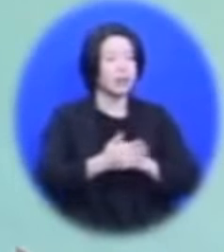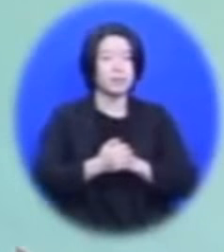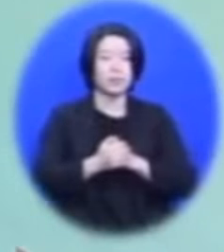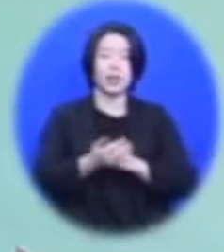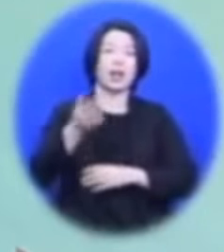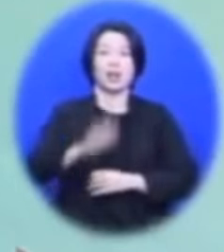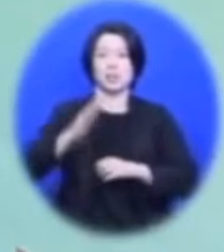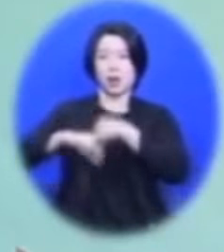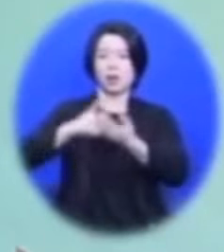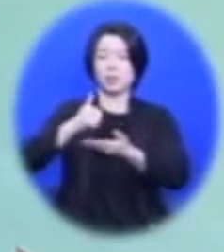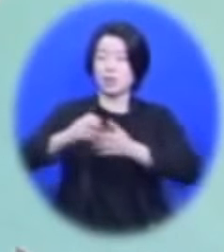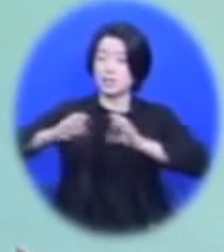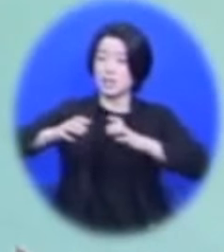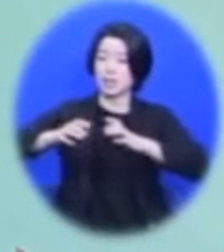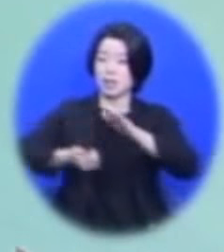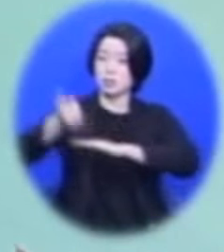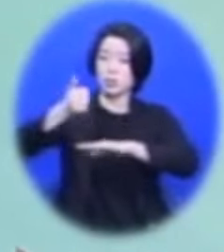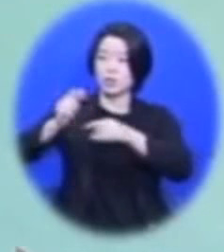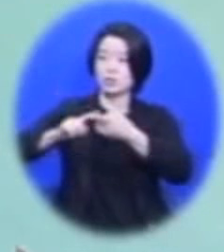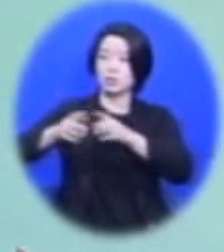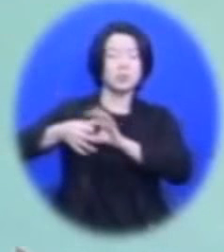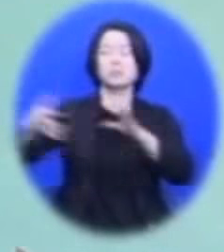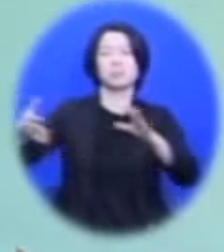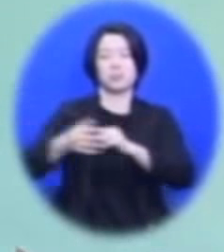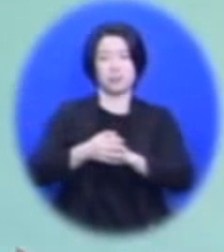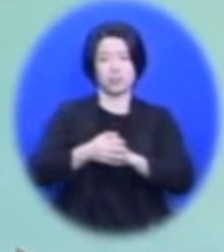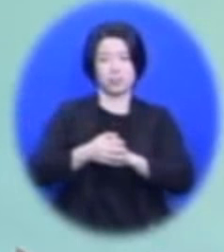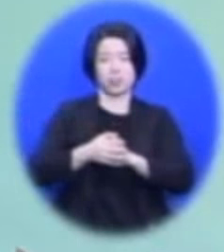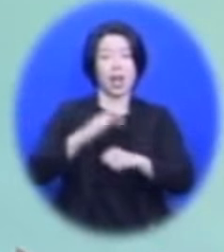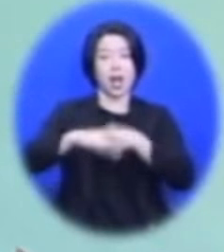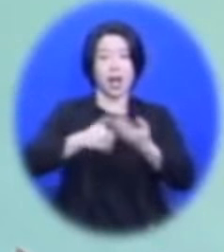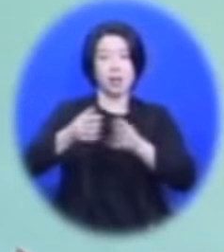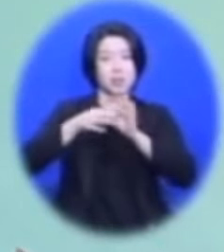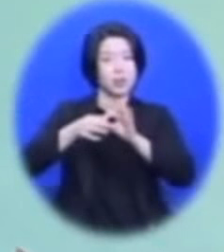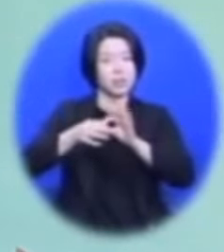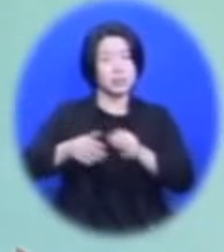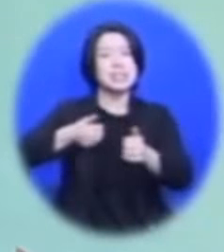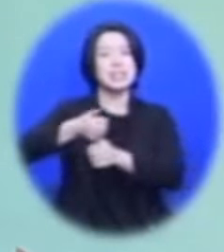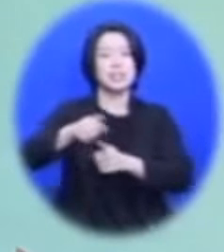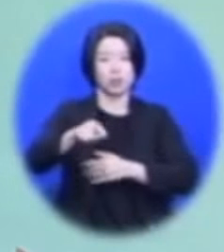하나님은 세상에서 성공한 것에 대해서는 관심이 없어요. 하나님의